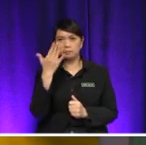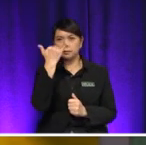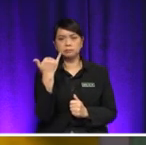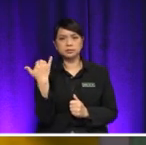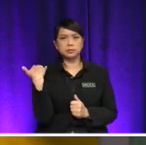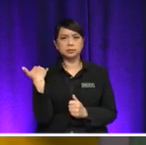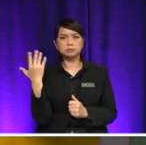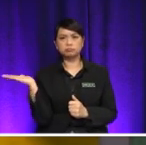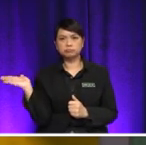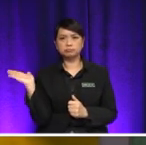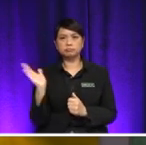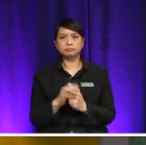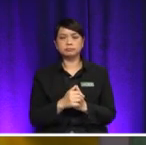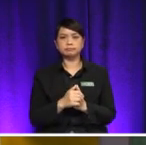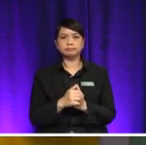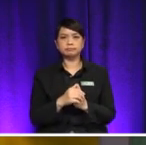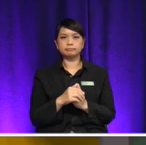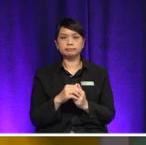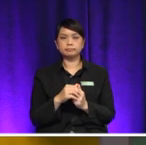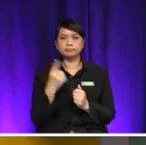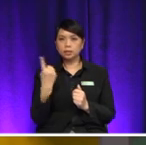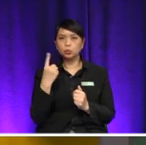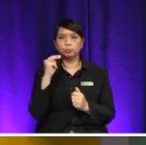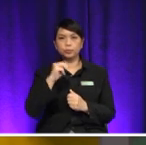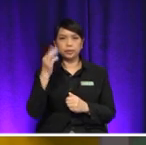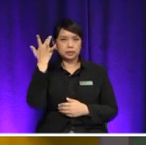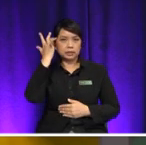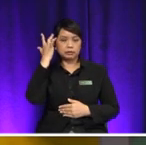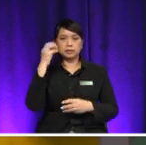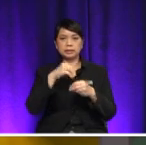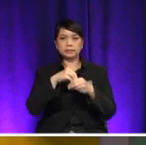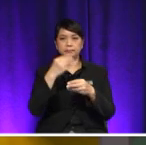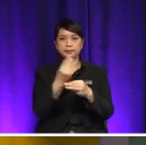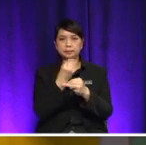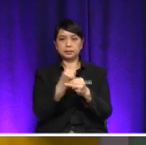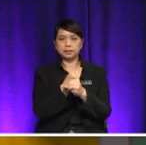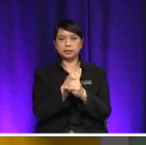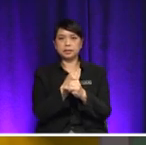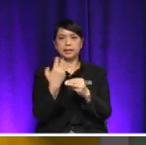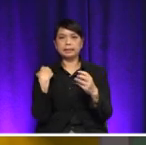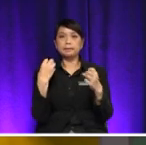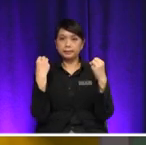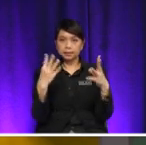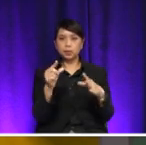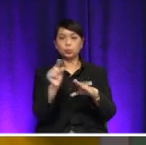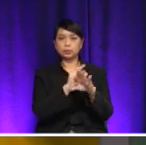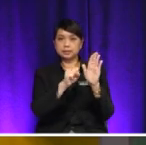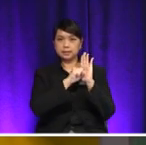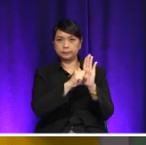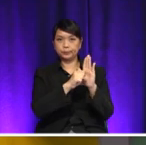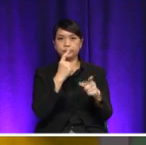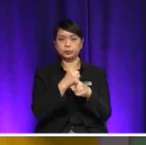soalnya Oke terkadang ramai yang tak tahu kan Oke dalam matematika dia banyak pengguna simbol kan Oke salah satu contohnya